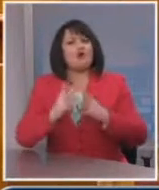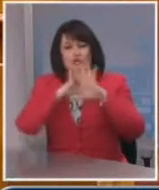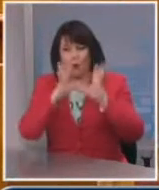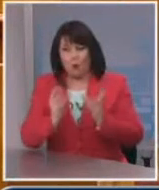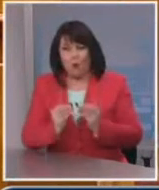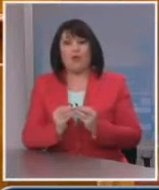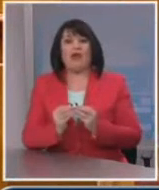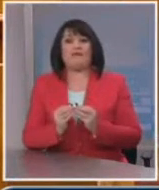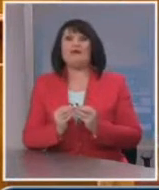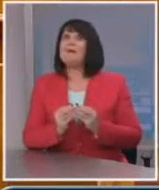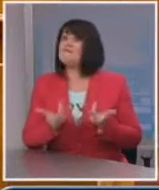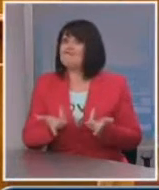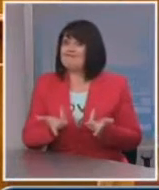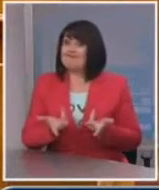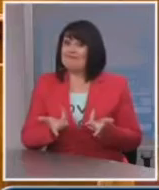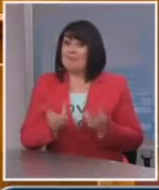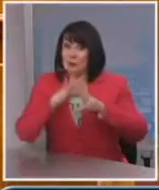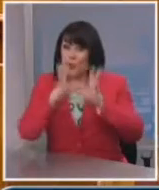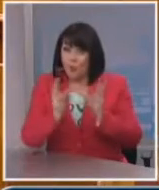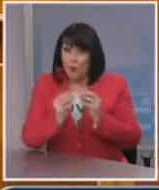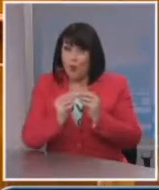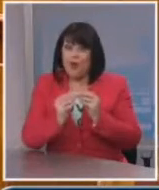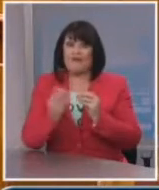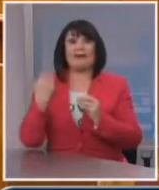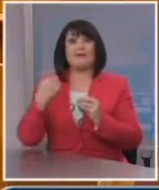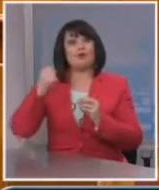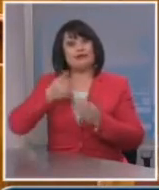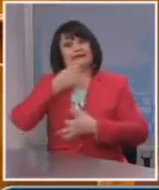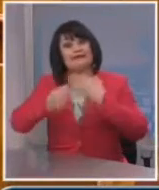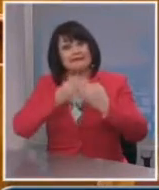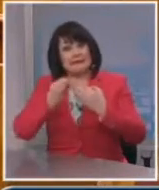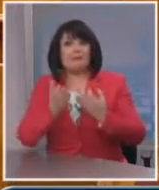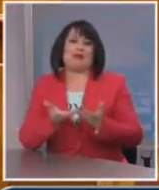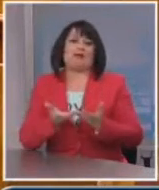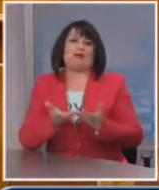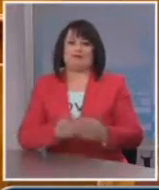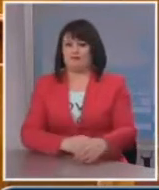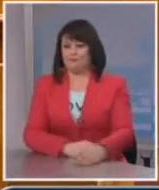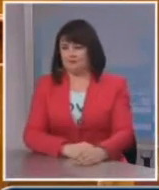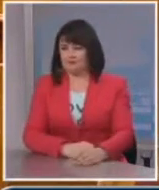λοιπόν, για όλα αυτά σας μίλησε. Παρακαλώ, παρακαλώ, κύριος, κάντε λίγο ησυχία.